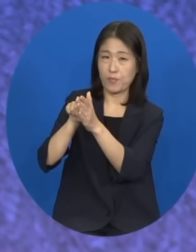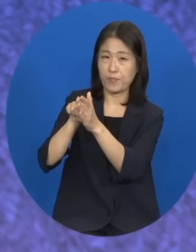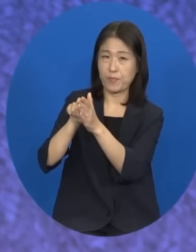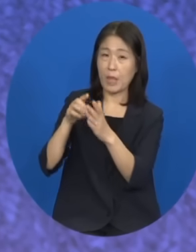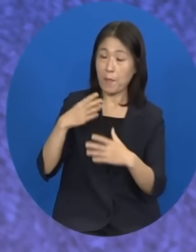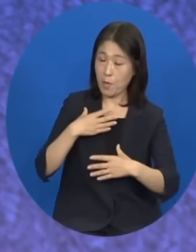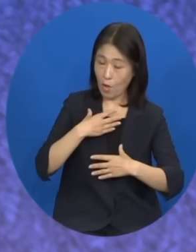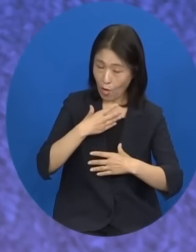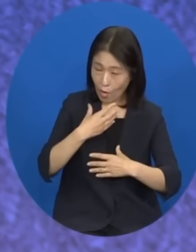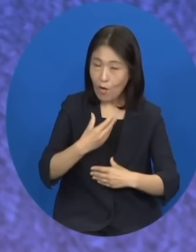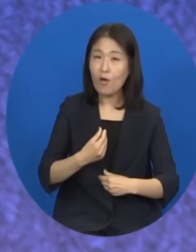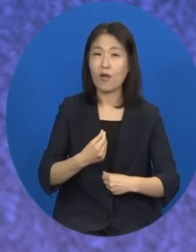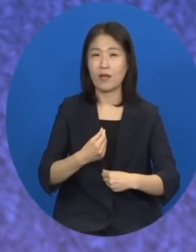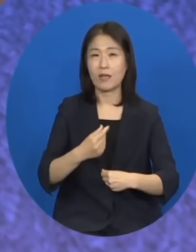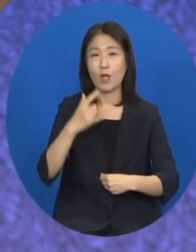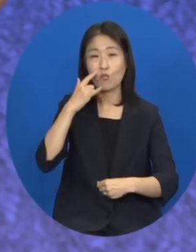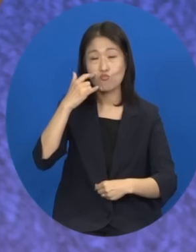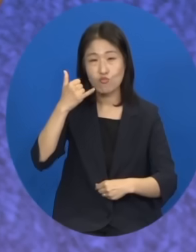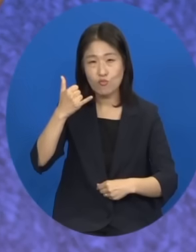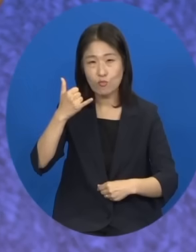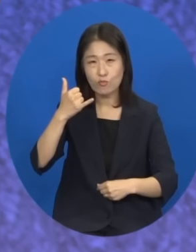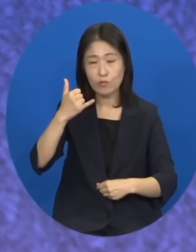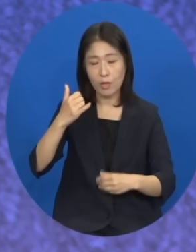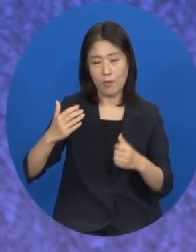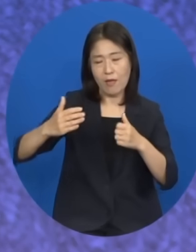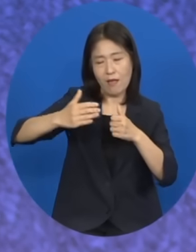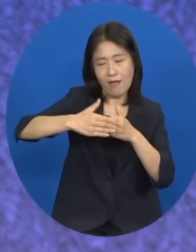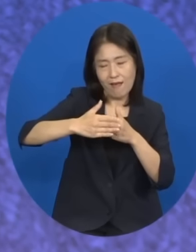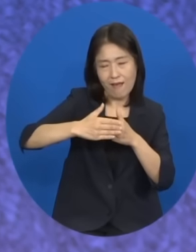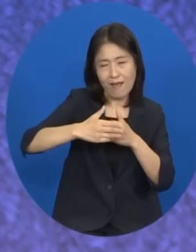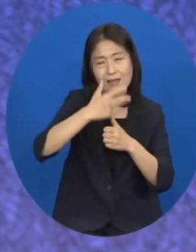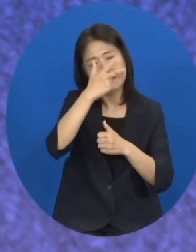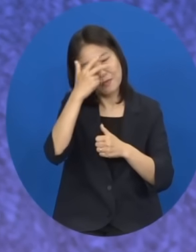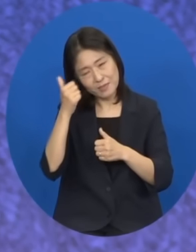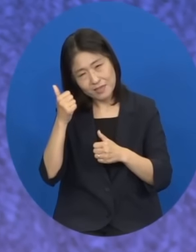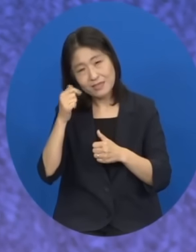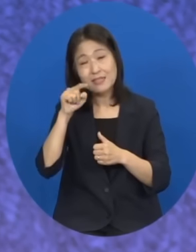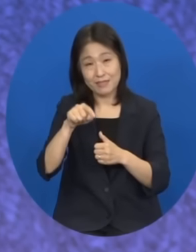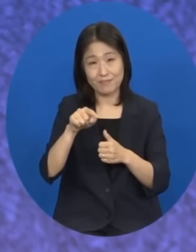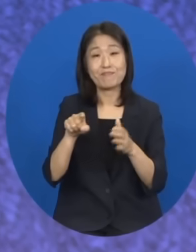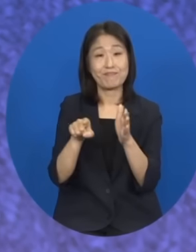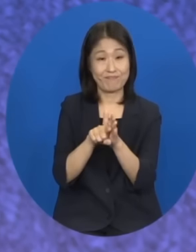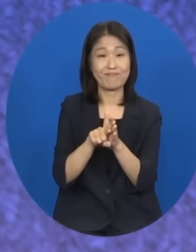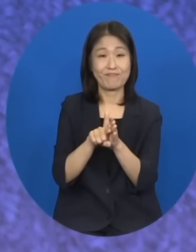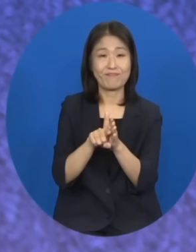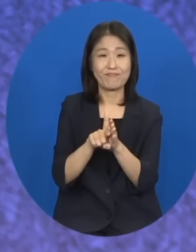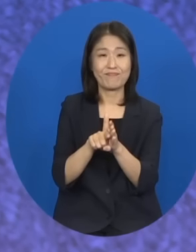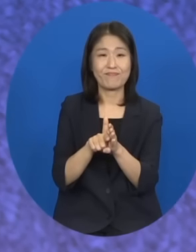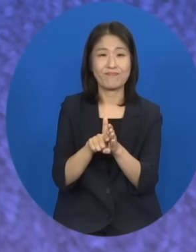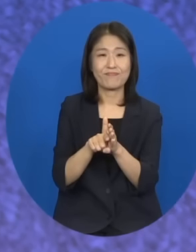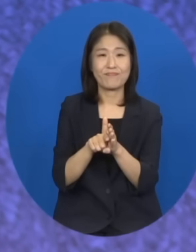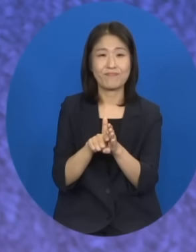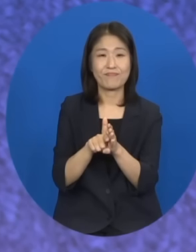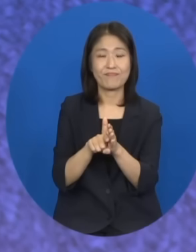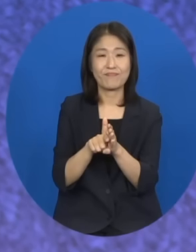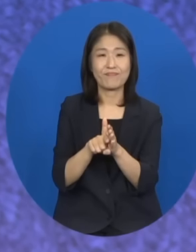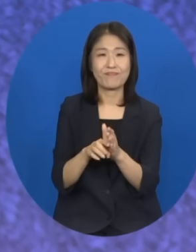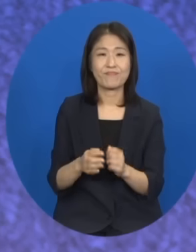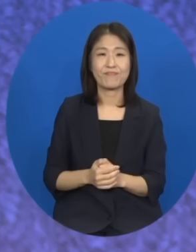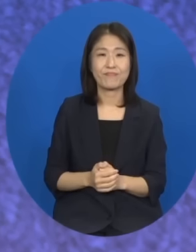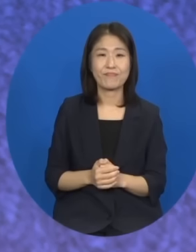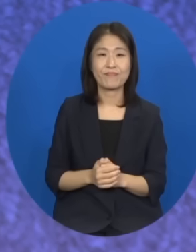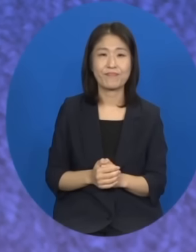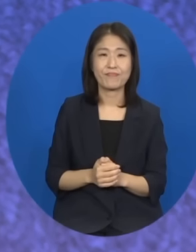아빠 품에서 이렇게 잠이 드는 그게 믿음이죠. 그죠? 자기로서는